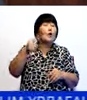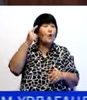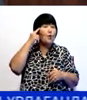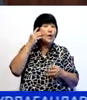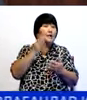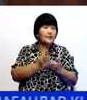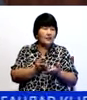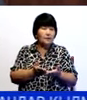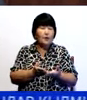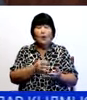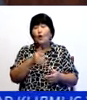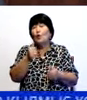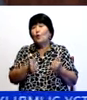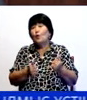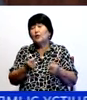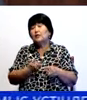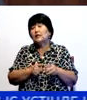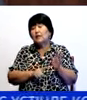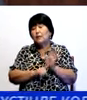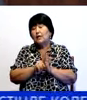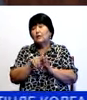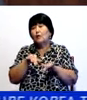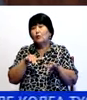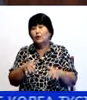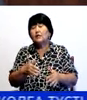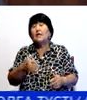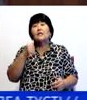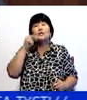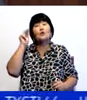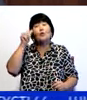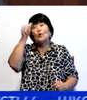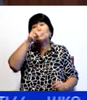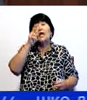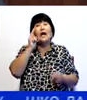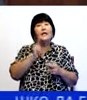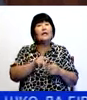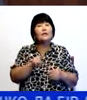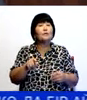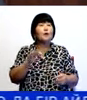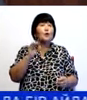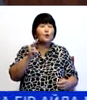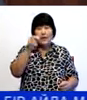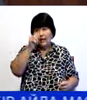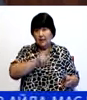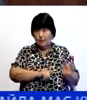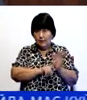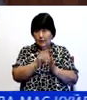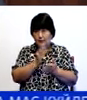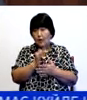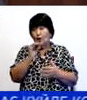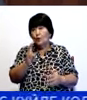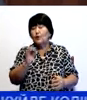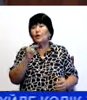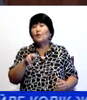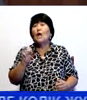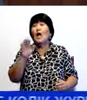ойластырып, конкурстарын ерте бастан өткізіп қойып, кеше оқу жылы аяқталысымен июнь айында бастап кеткенде июнь,